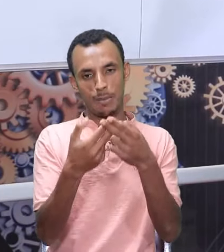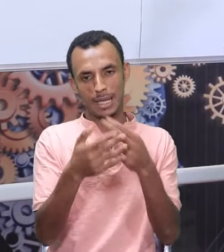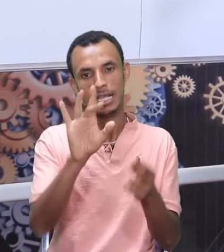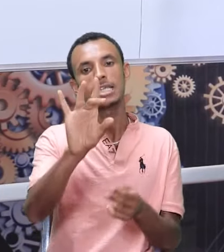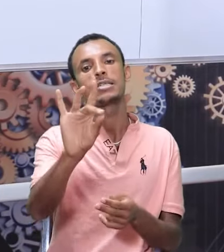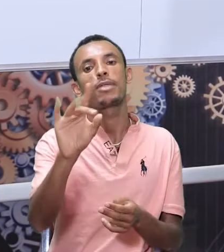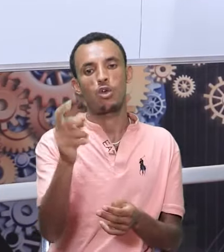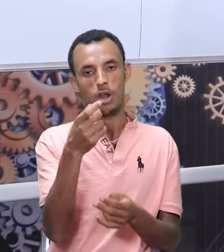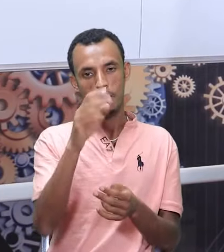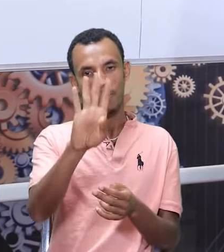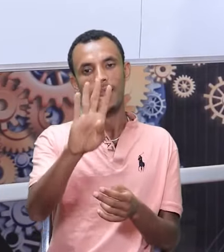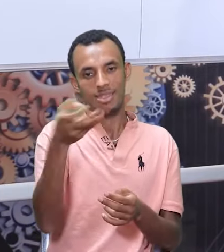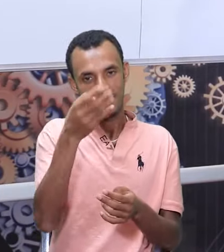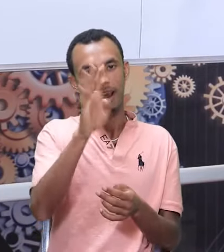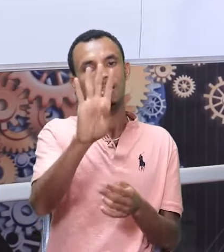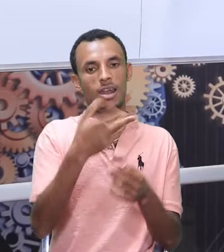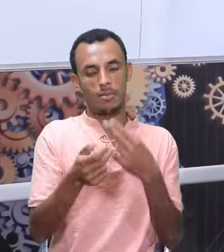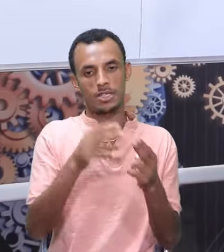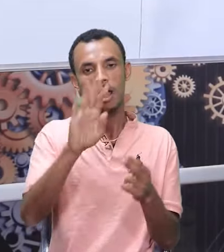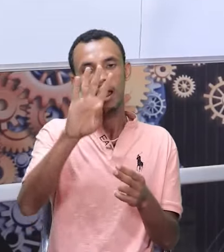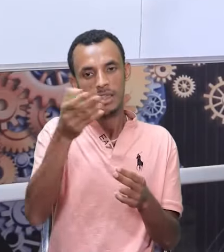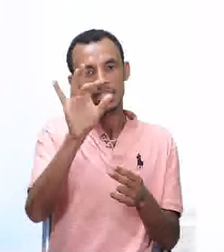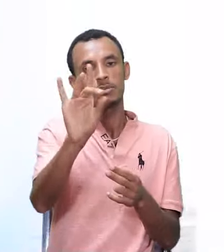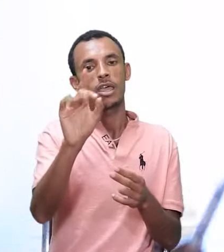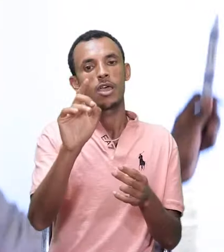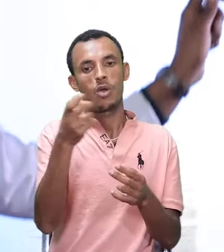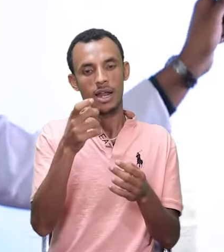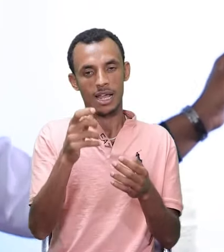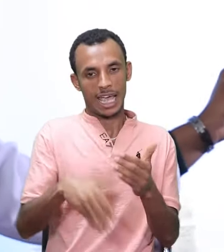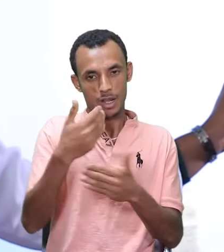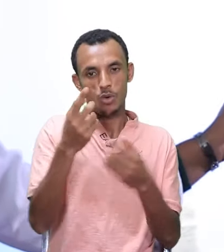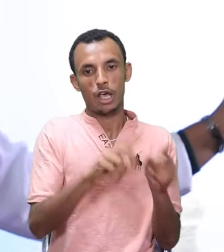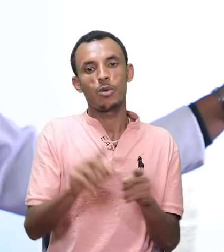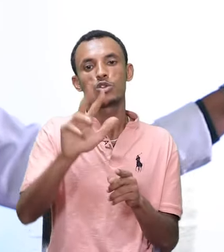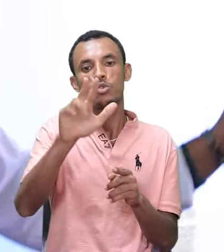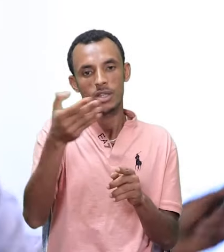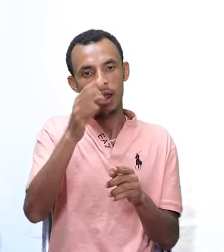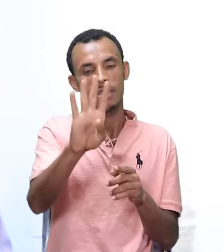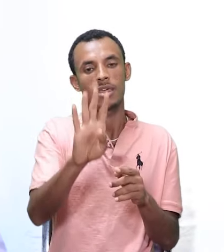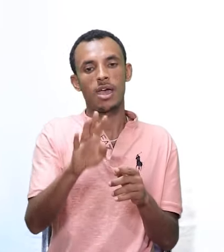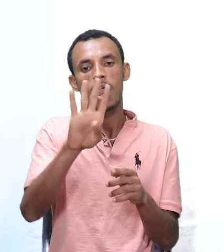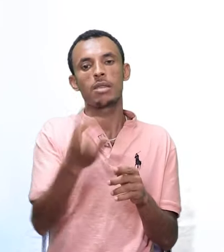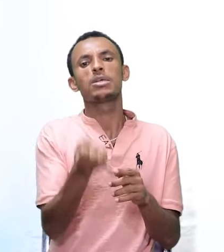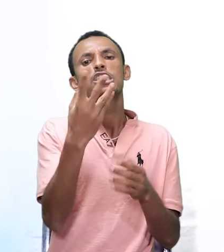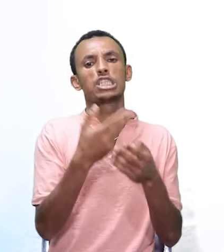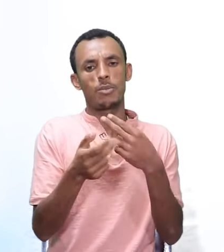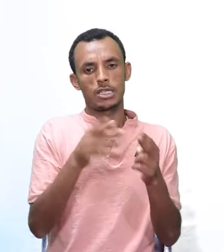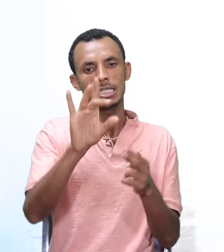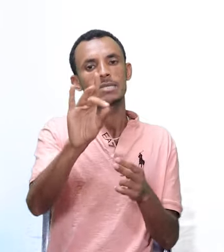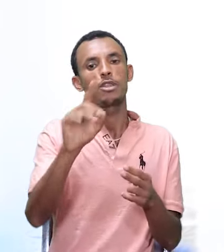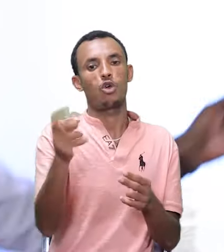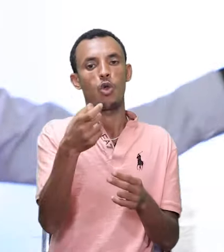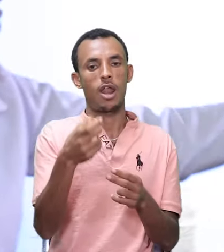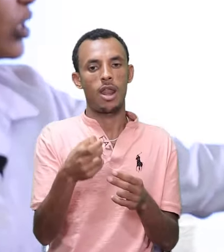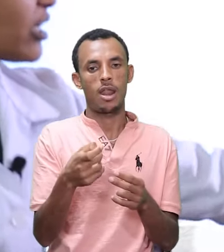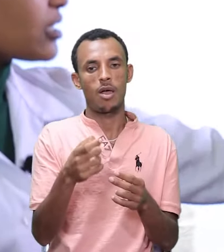ነው ጥያቄው። በ4/4 ስናባዛ 4/8 ይመጣል። ቀጥሎ ደግሞ 3/4 በስንት ሲባዛ 8 ይመጣል